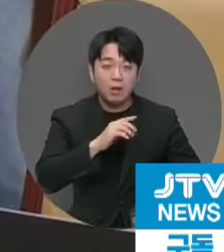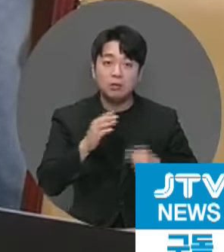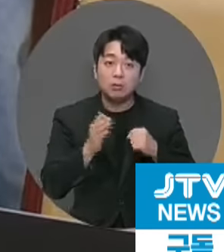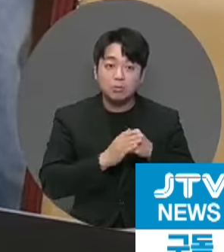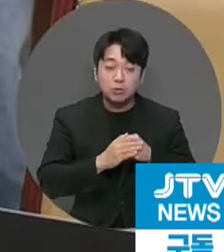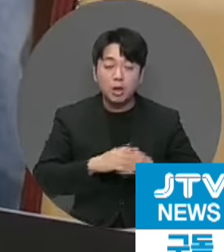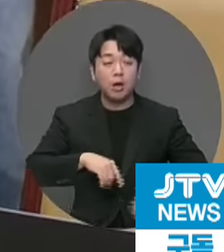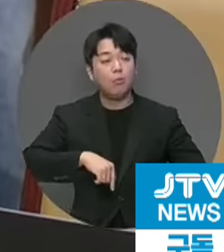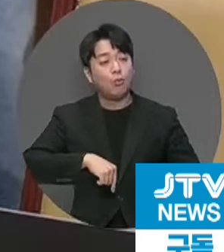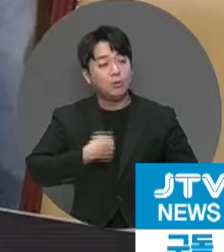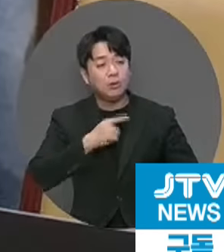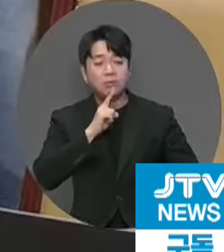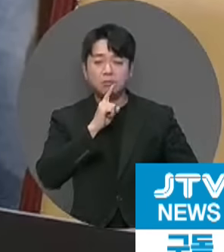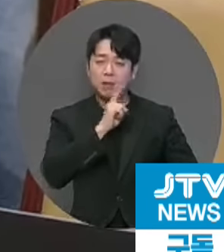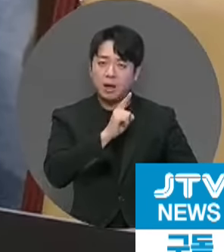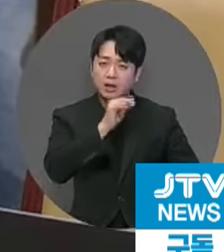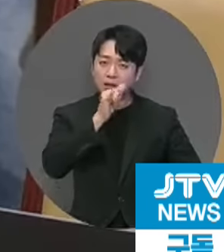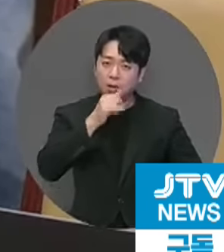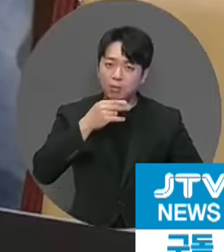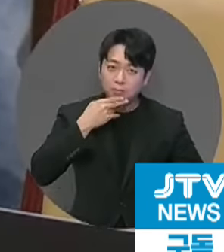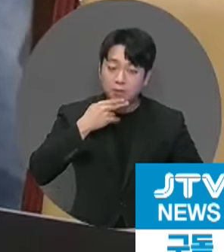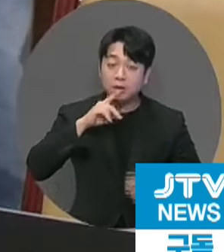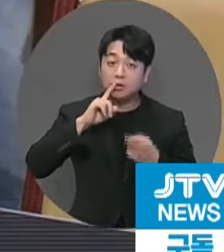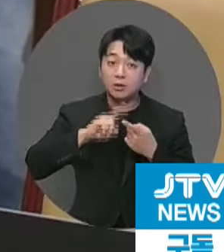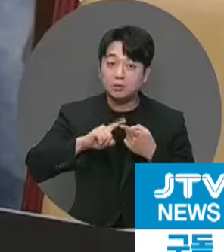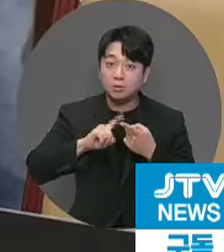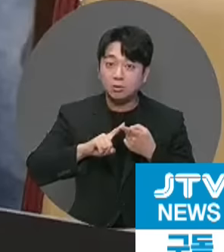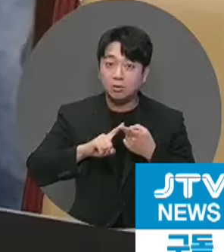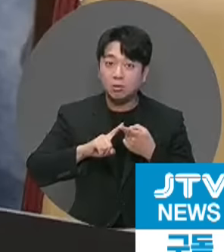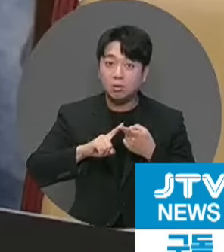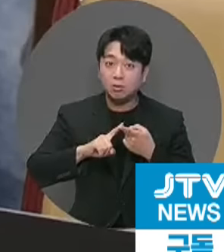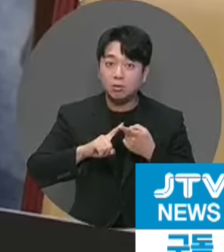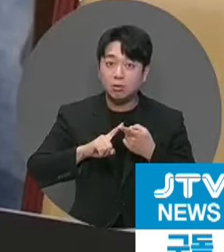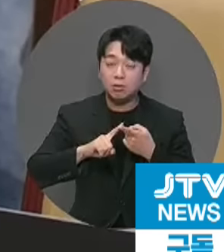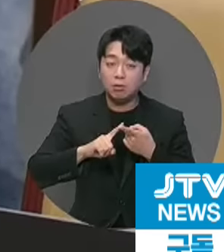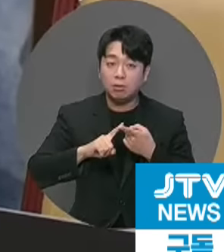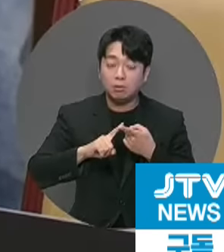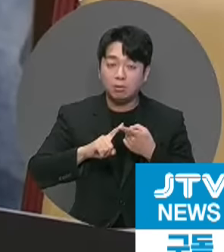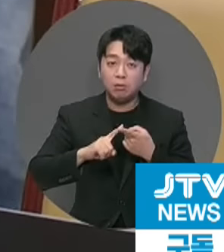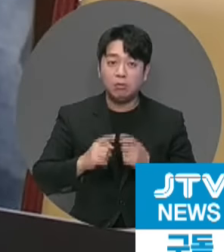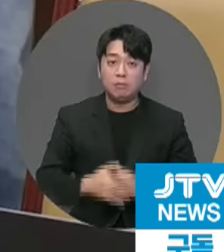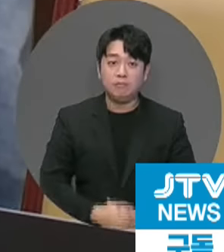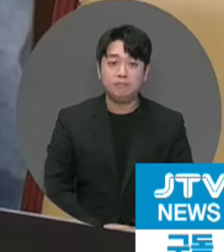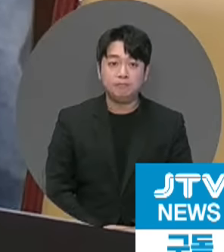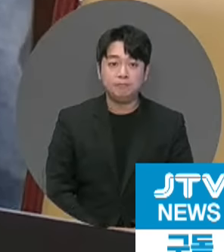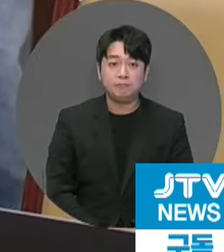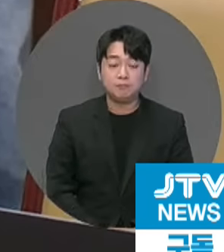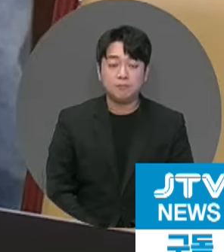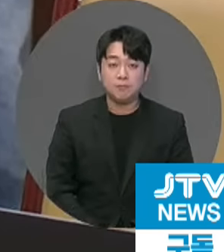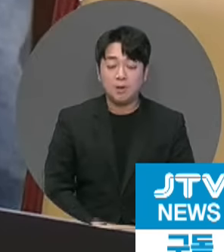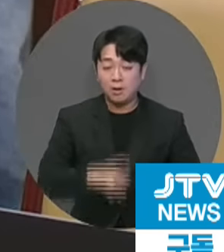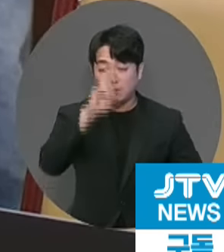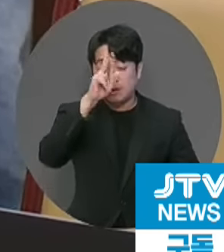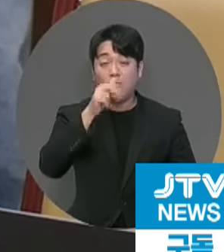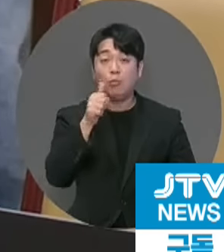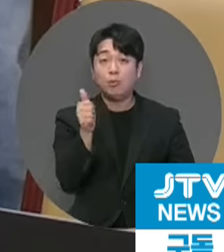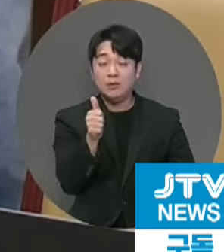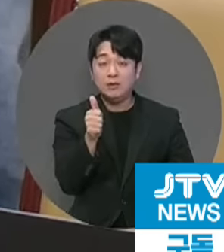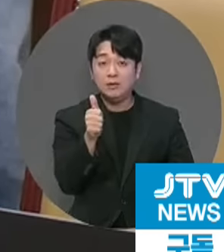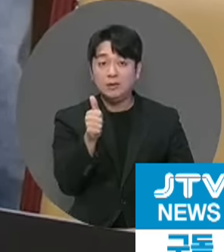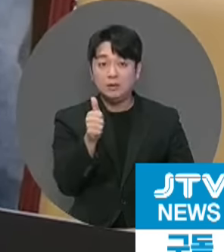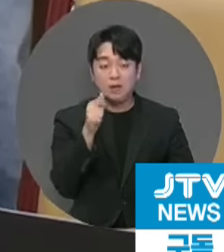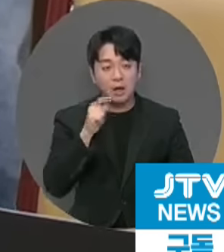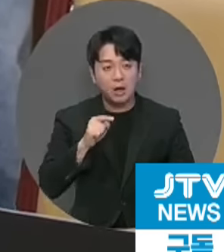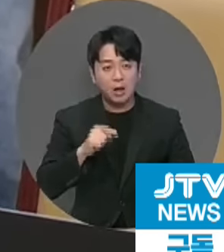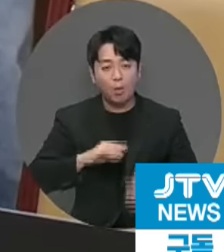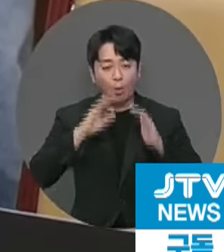자기가 공정한 앵커였다라는 주장 자체를 스스로 허물어뜨린 겁니다. 근데 이걸 더 이상 뭘 입증할 게 뭐가 있어요? 이걸 영상을 본다고